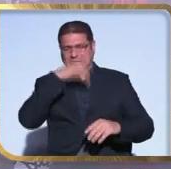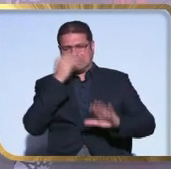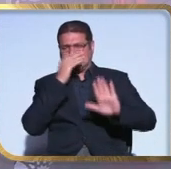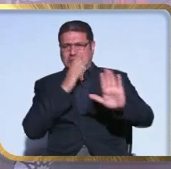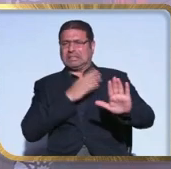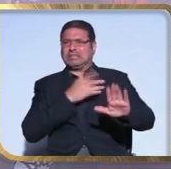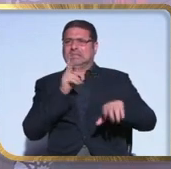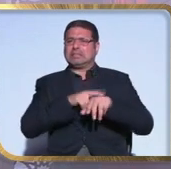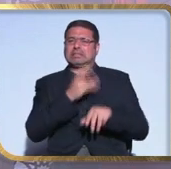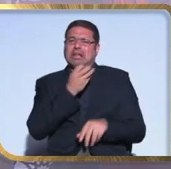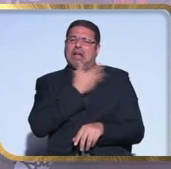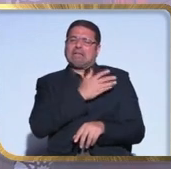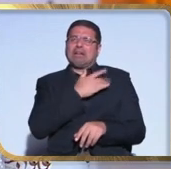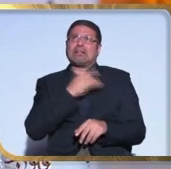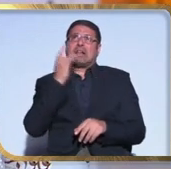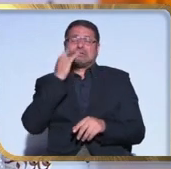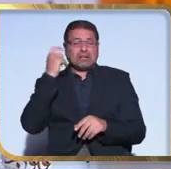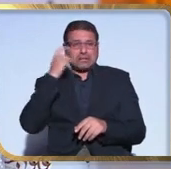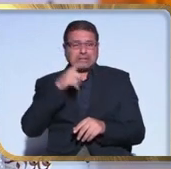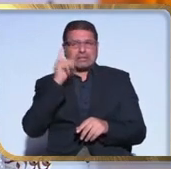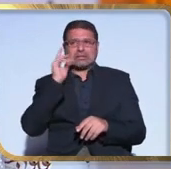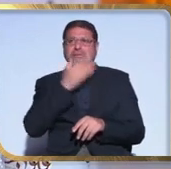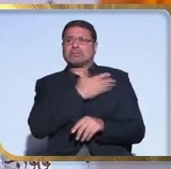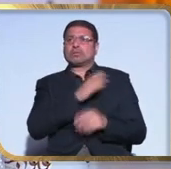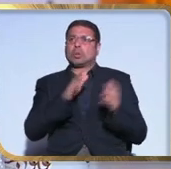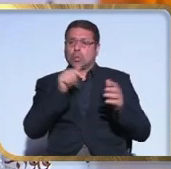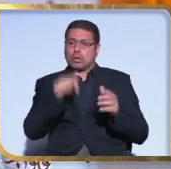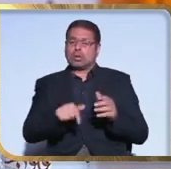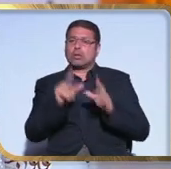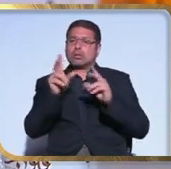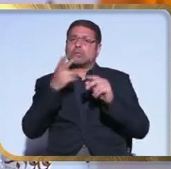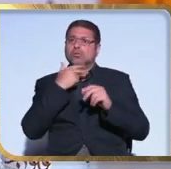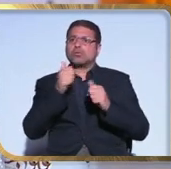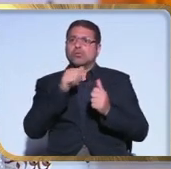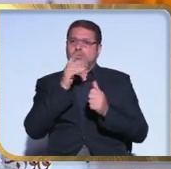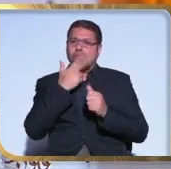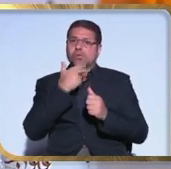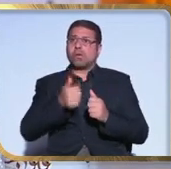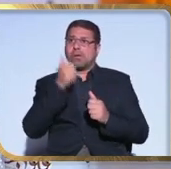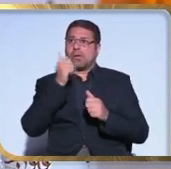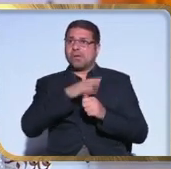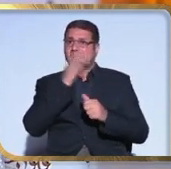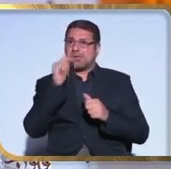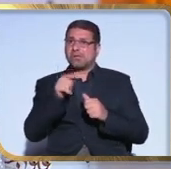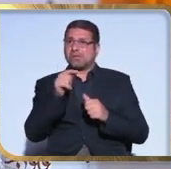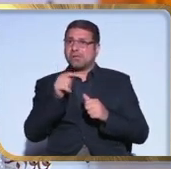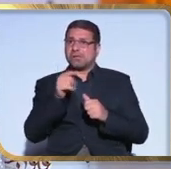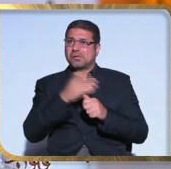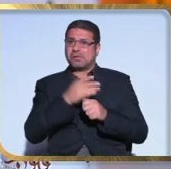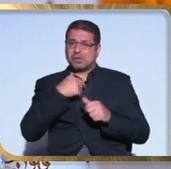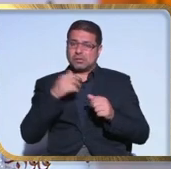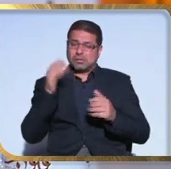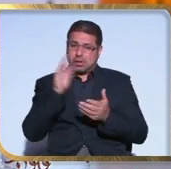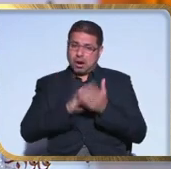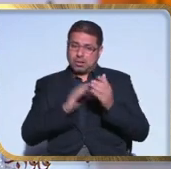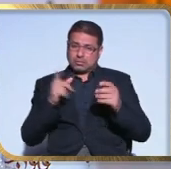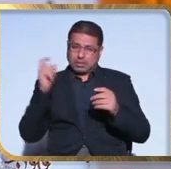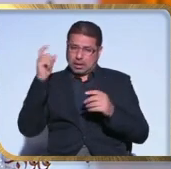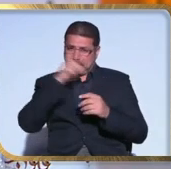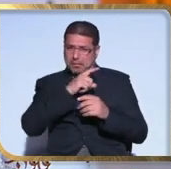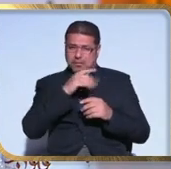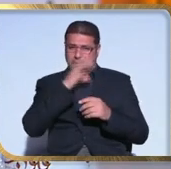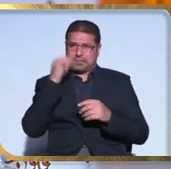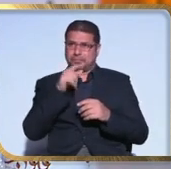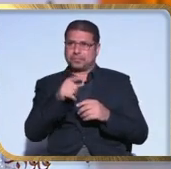وتستغفر منه اذا ذكرته فانت في هذا الحال حال شريف لكن الايغال فيه اكثر من كده او ان انا